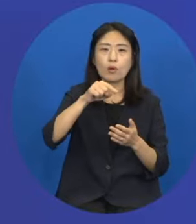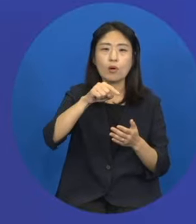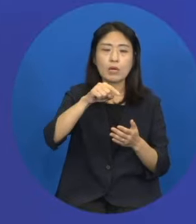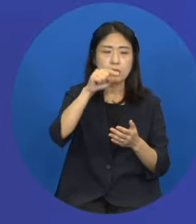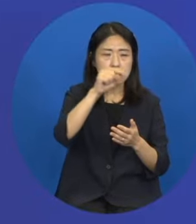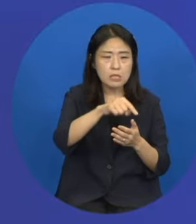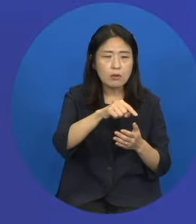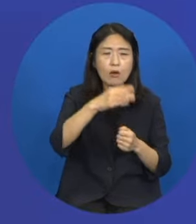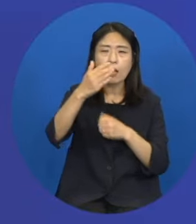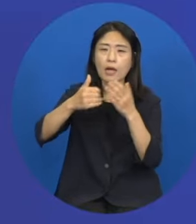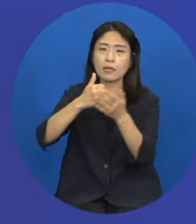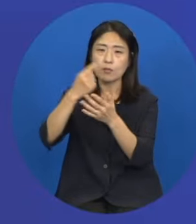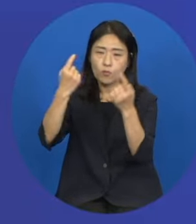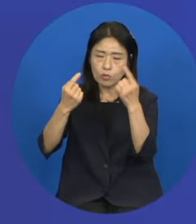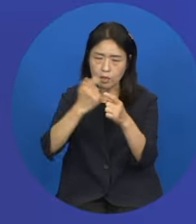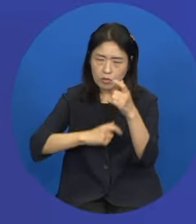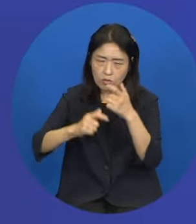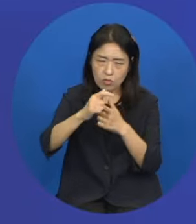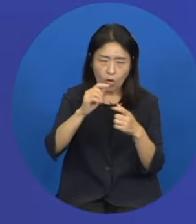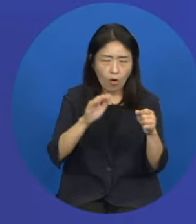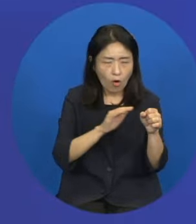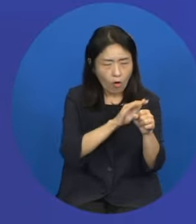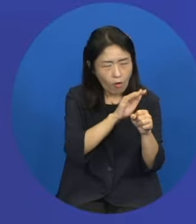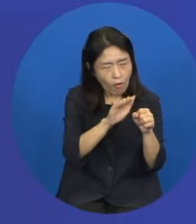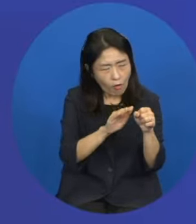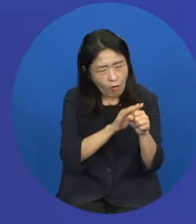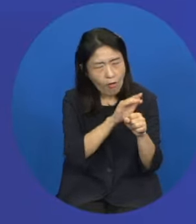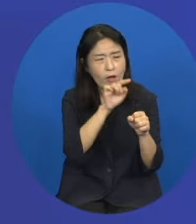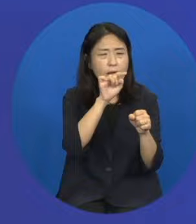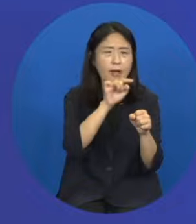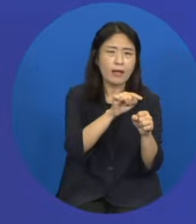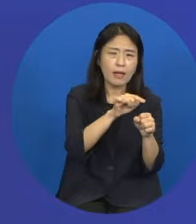그것은 순간 우상이 되어버리거든요.